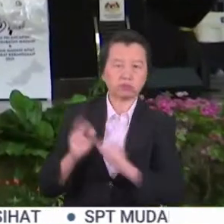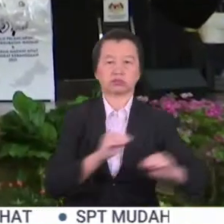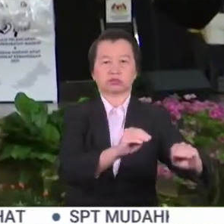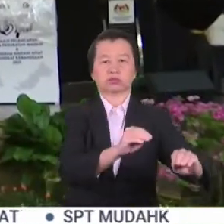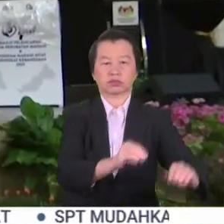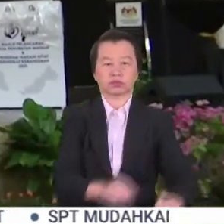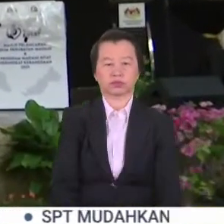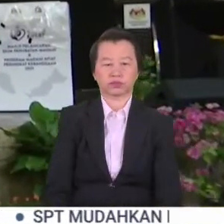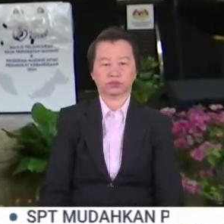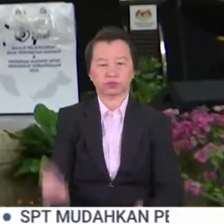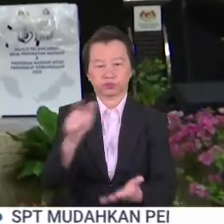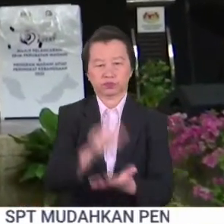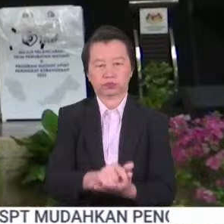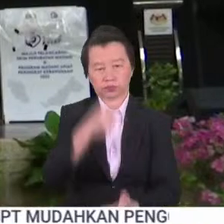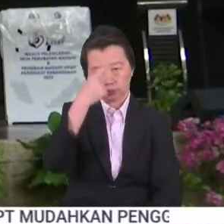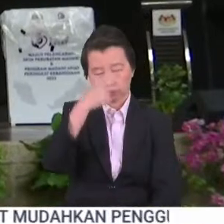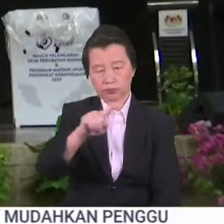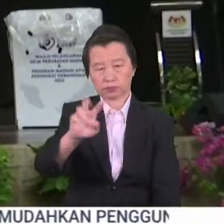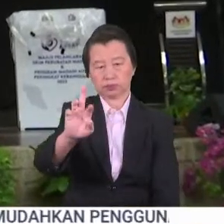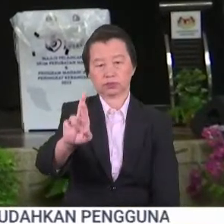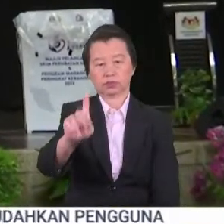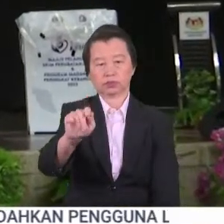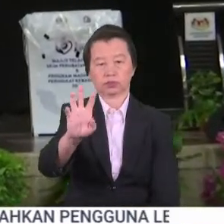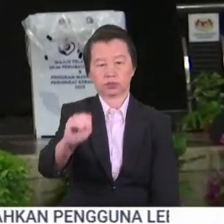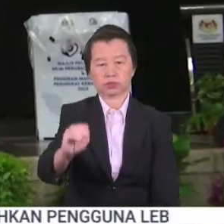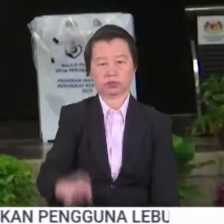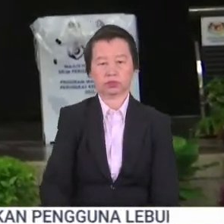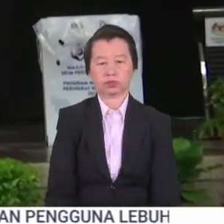laporan Nor Shah Han Kamaruddin RTM